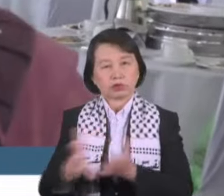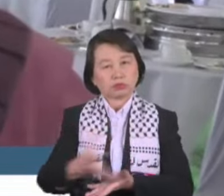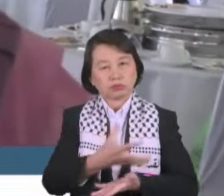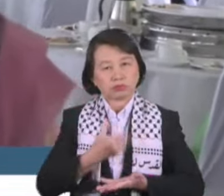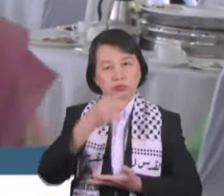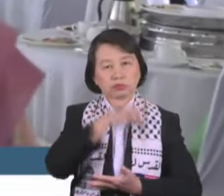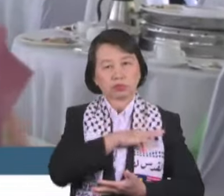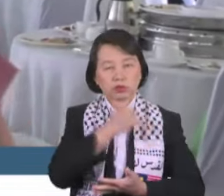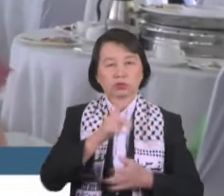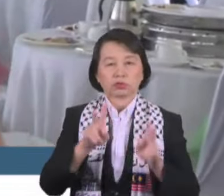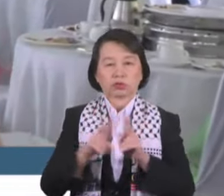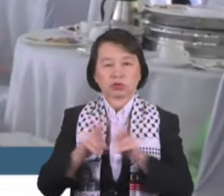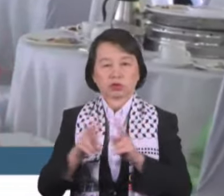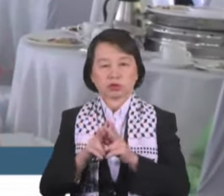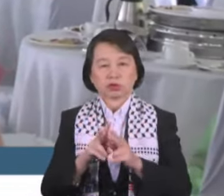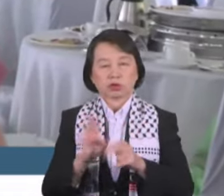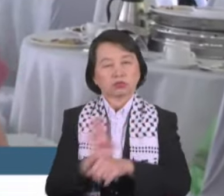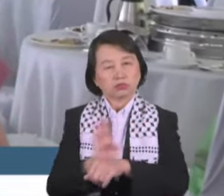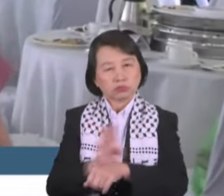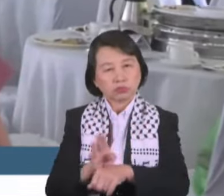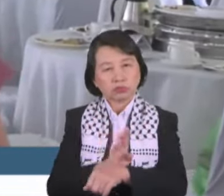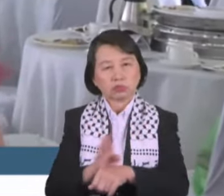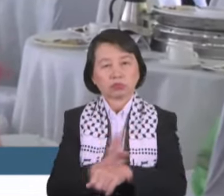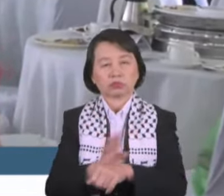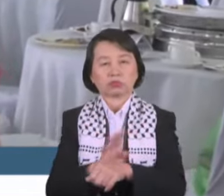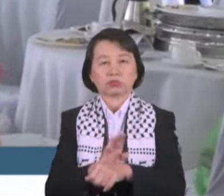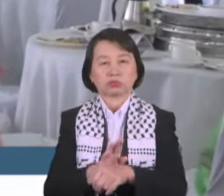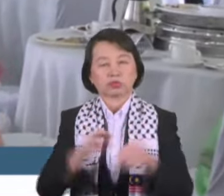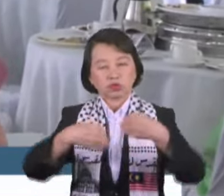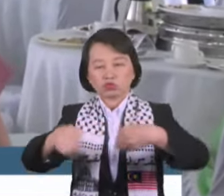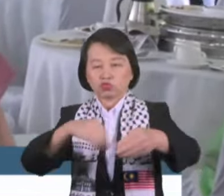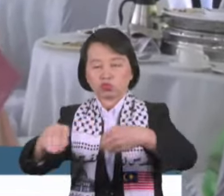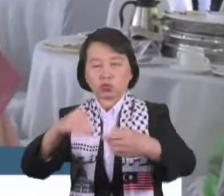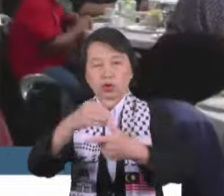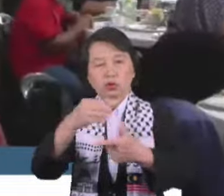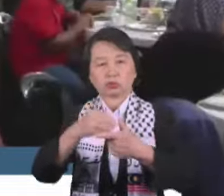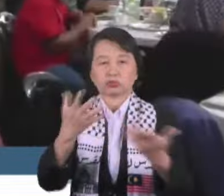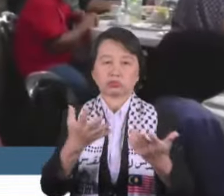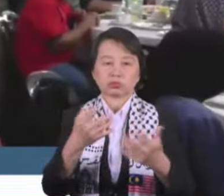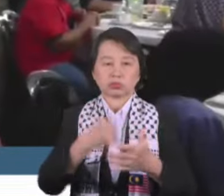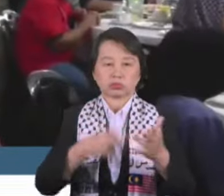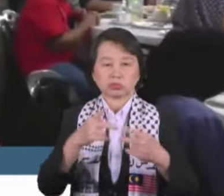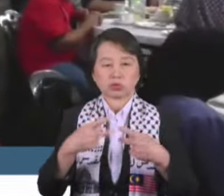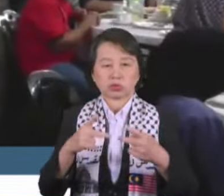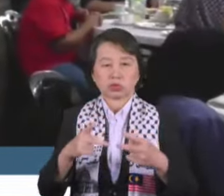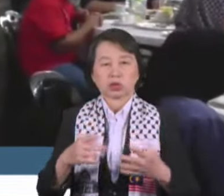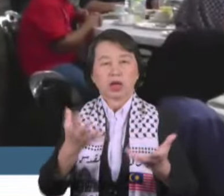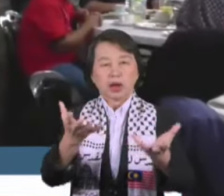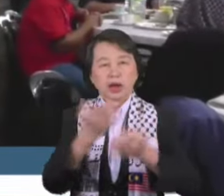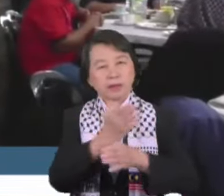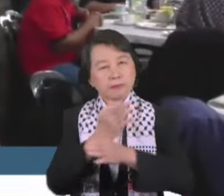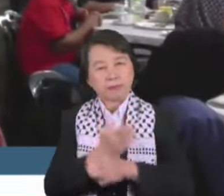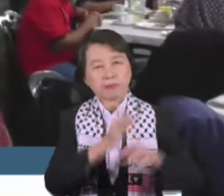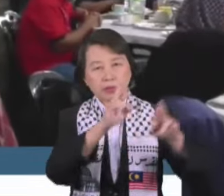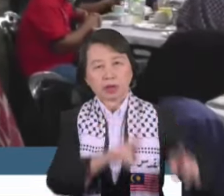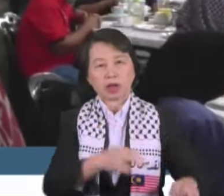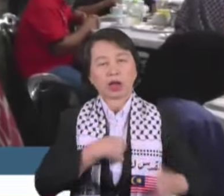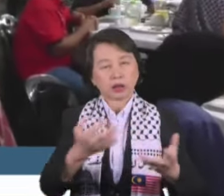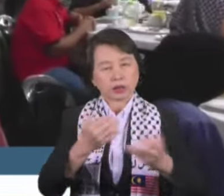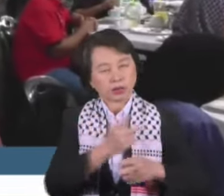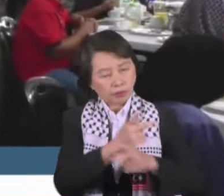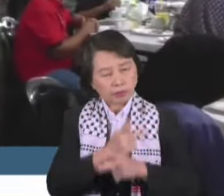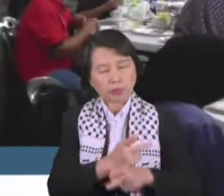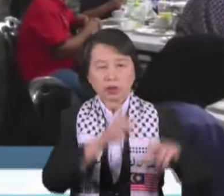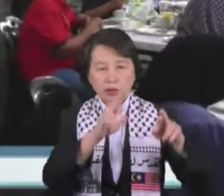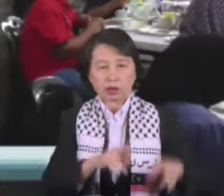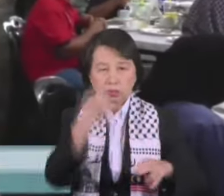lah gapo-gapo usaha we jual ke gapo-gapo. Nak bela rakyat lah. Saya nak bela rakyat